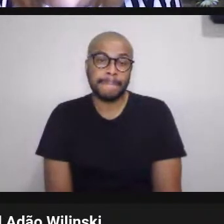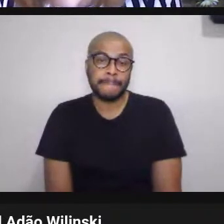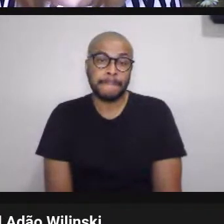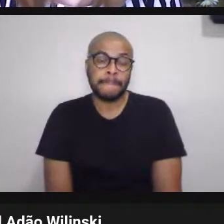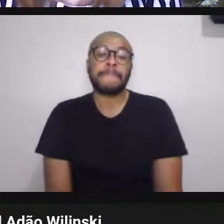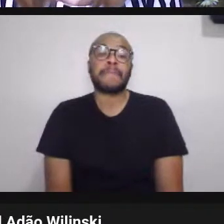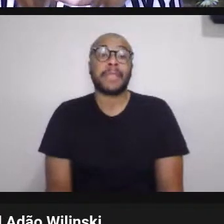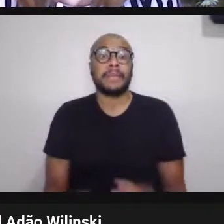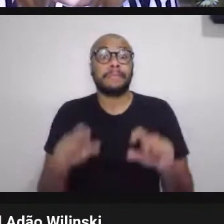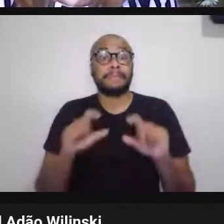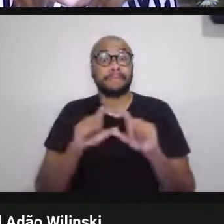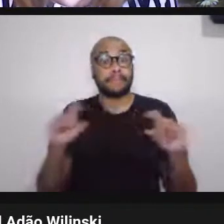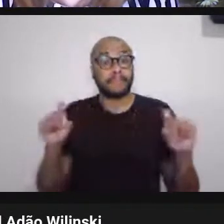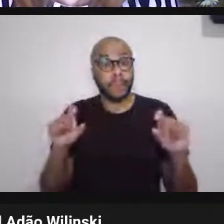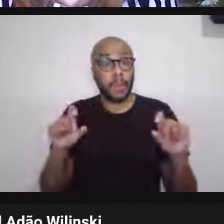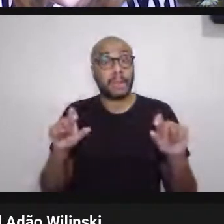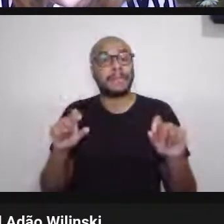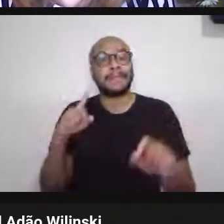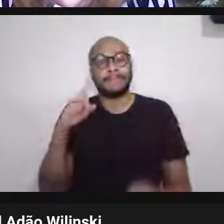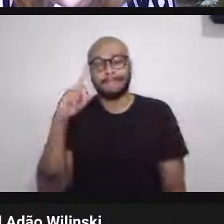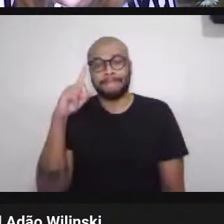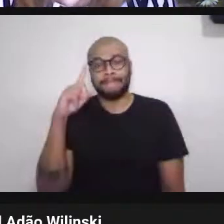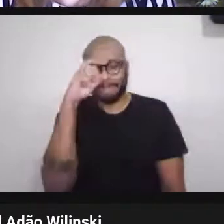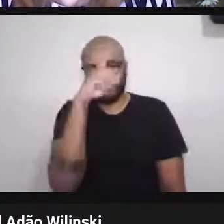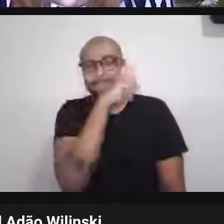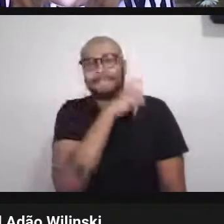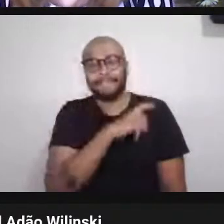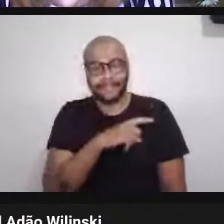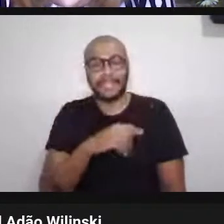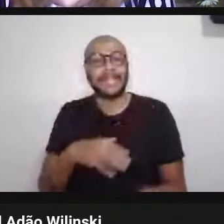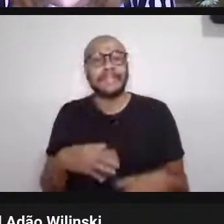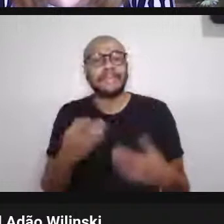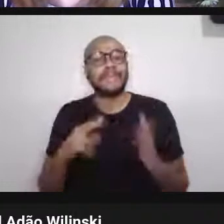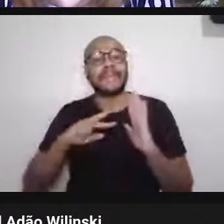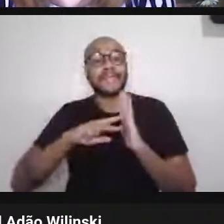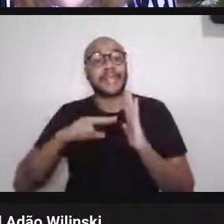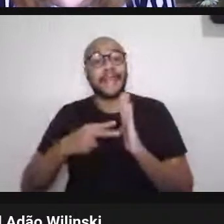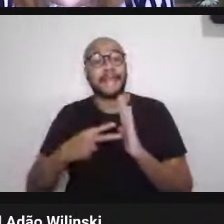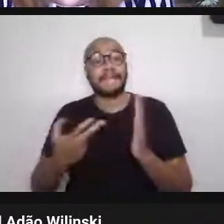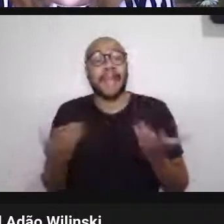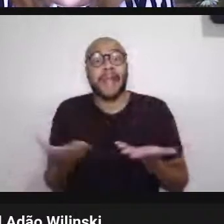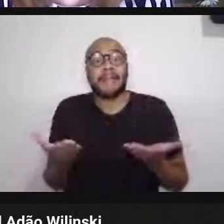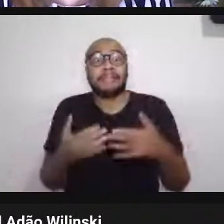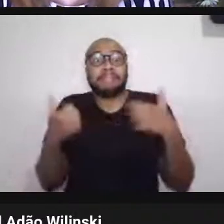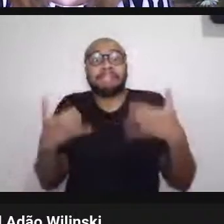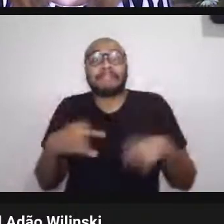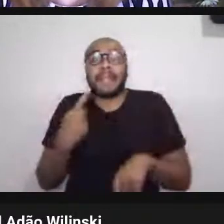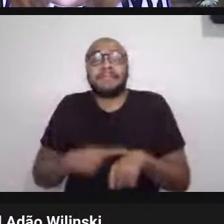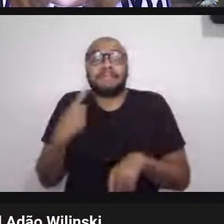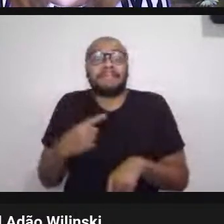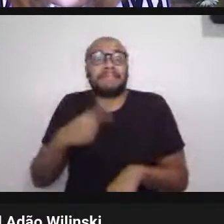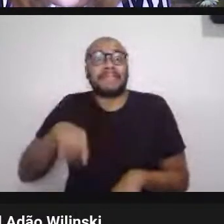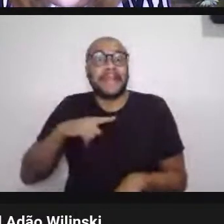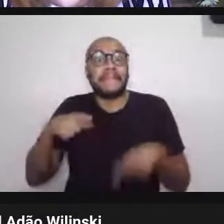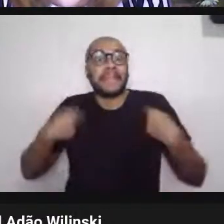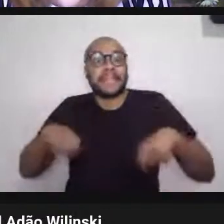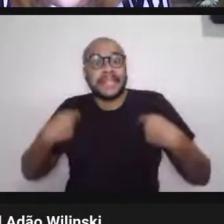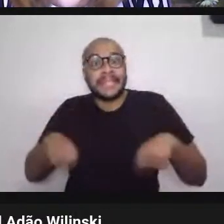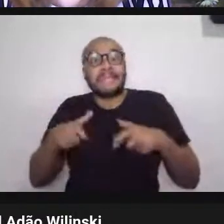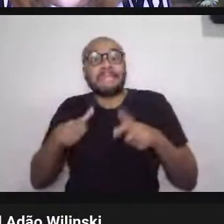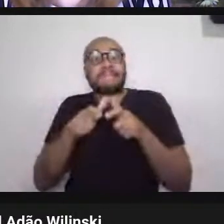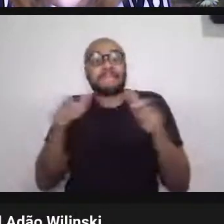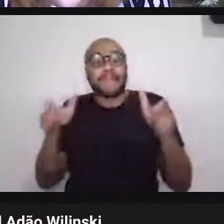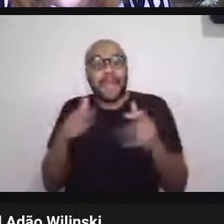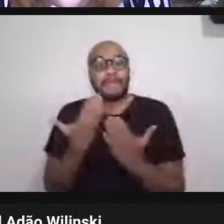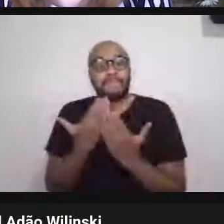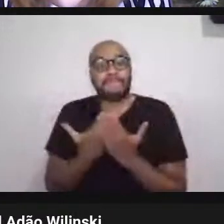O sobrenome Vilinsky também, ele é difícil de dizer algo assim de imediato, exigiria uma maior